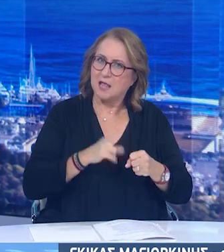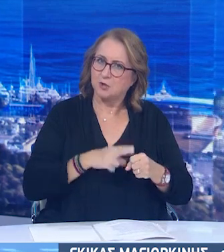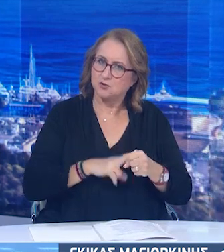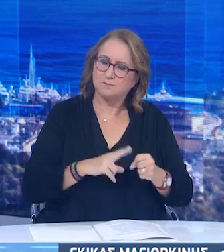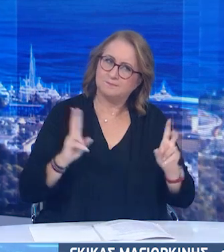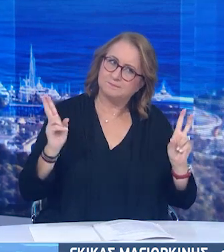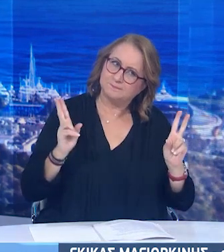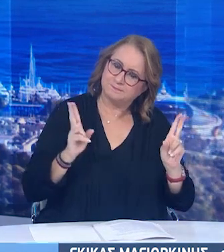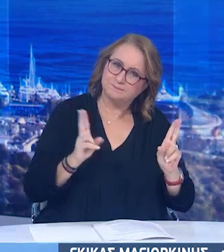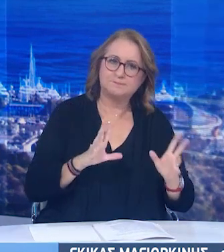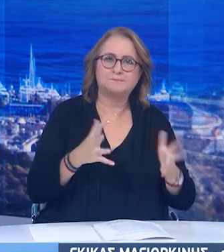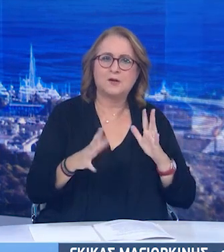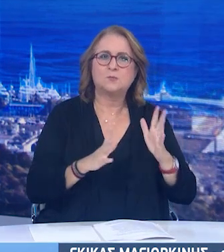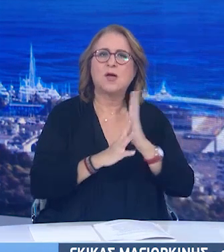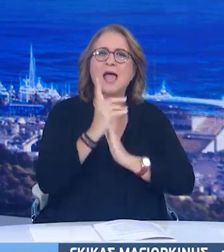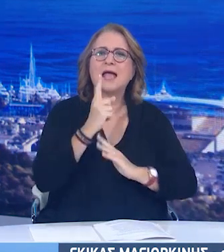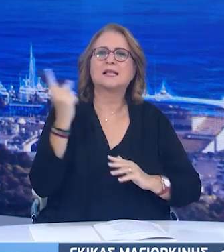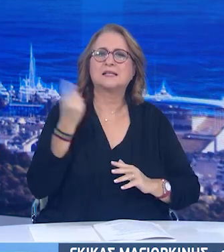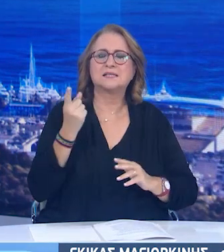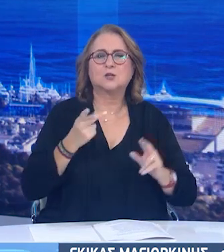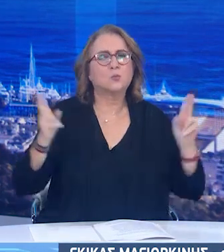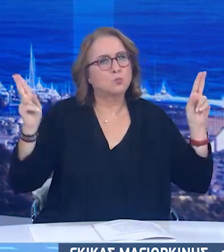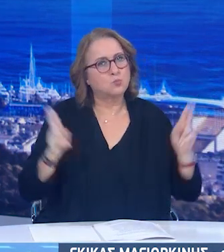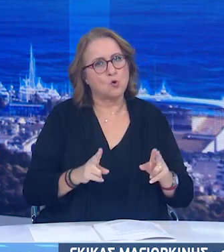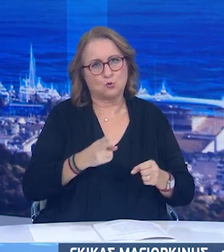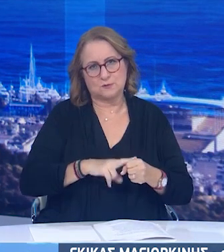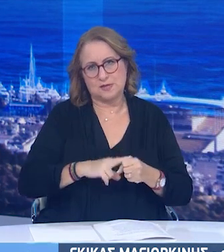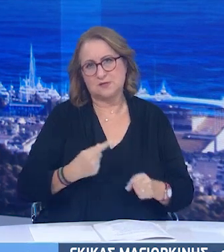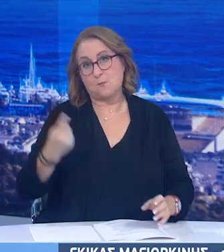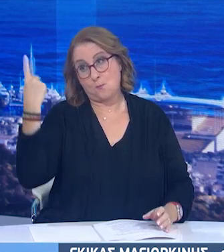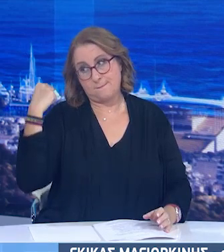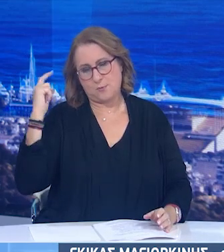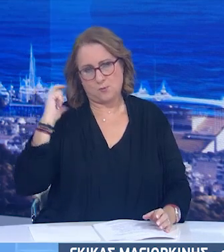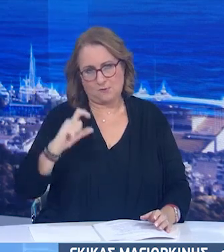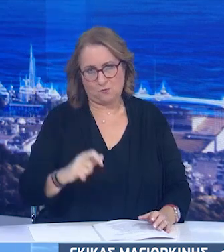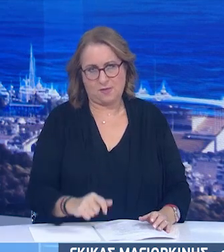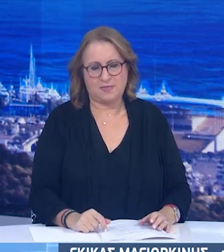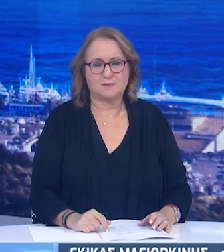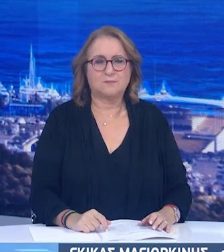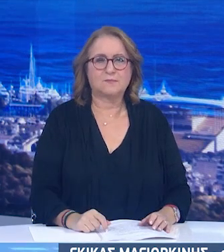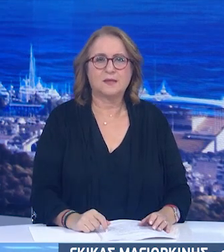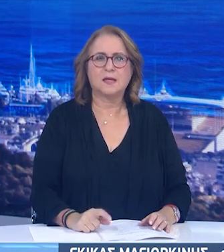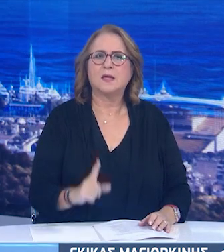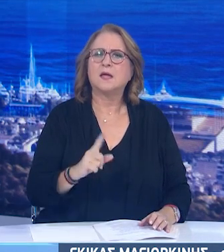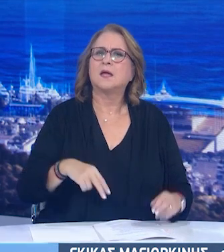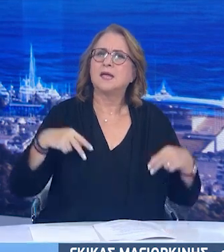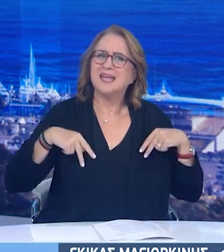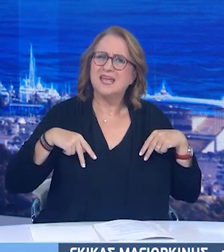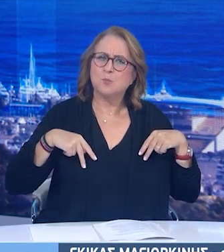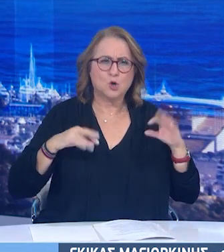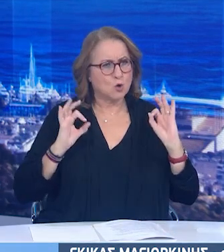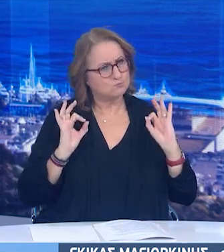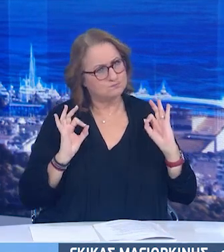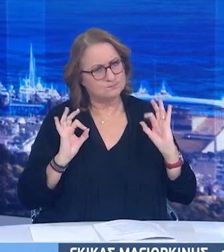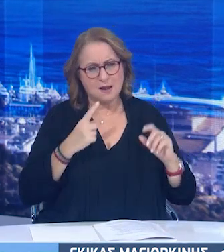στη σειρά, με περίπου 11% λιγότερους θανάτους από την προηγούμενη εβδομάδα. Η πίεση στο σύστημα υγείας παρουσιάζει σημεία